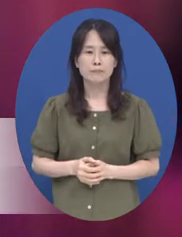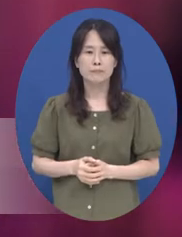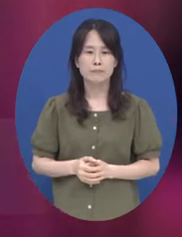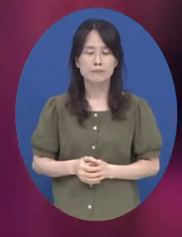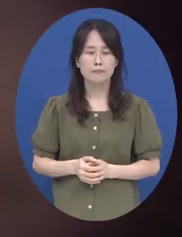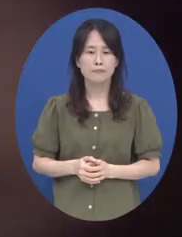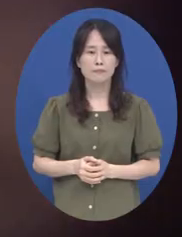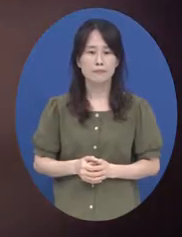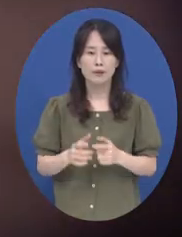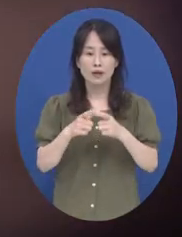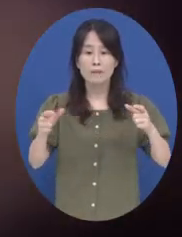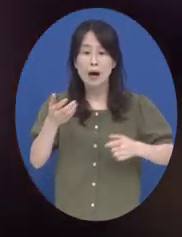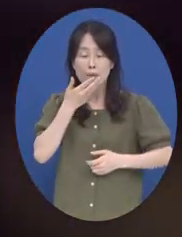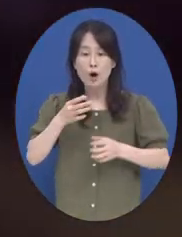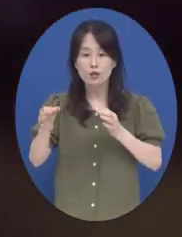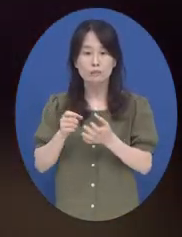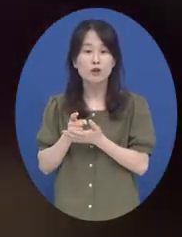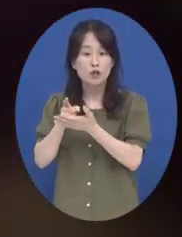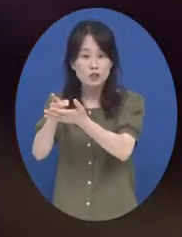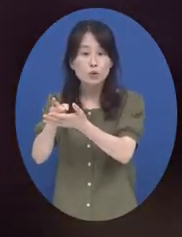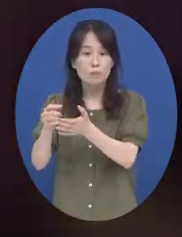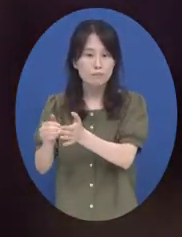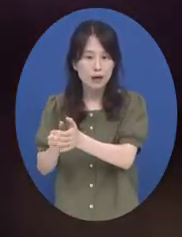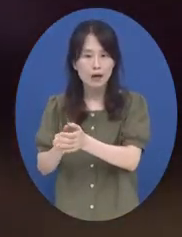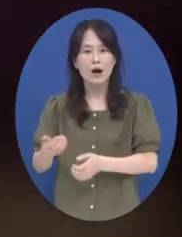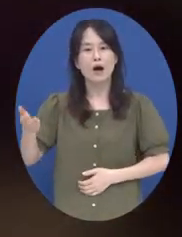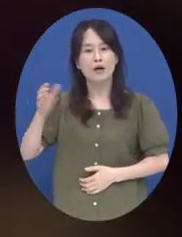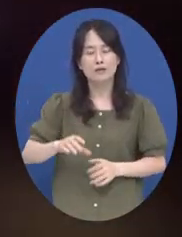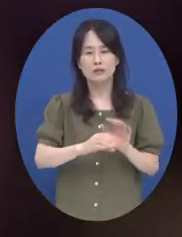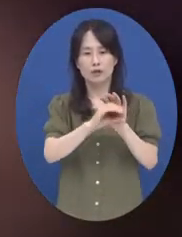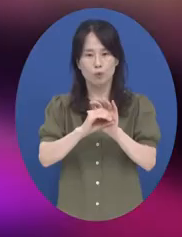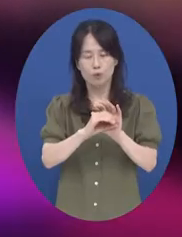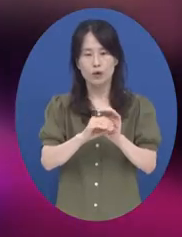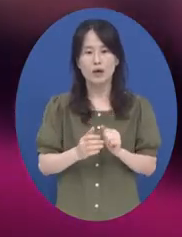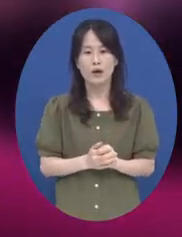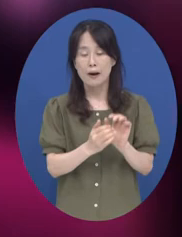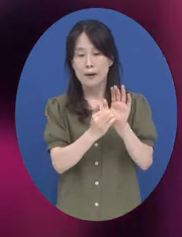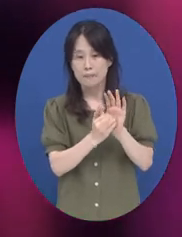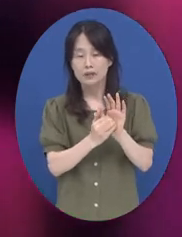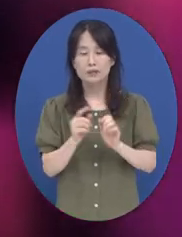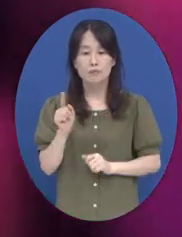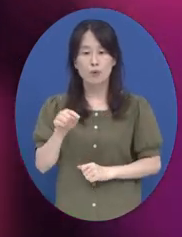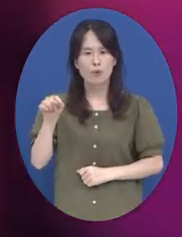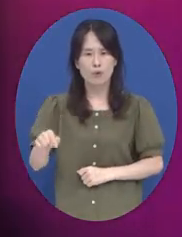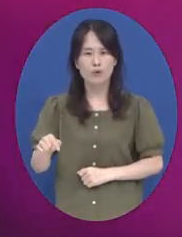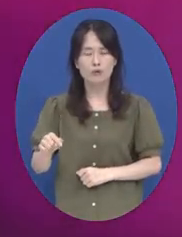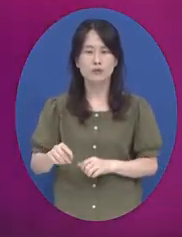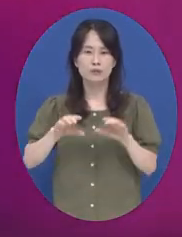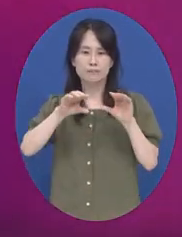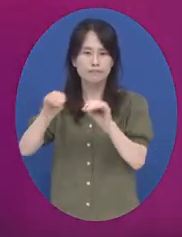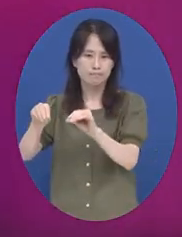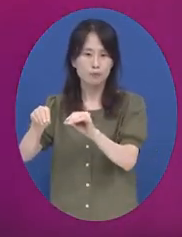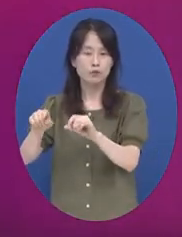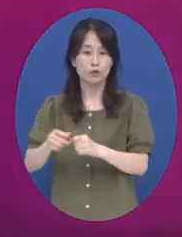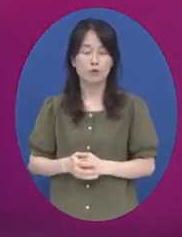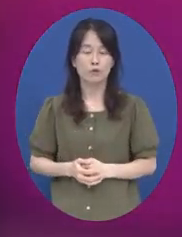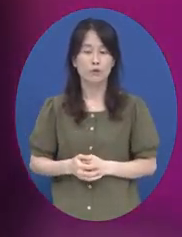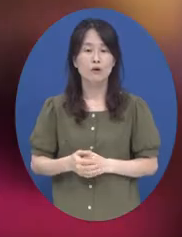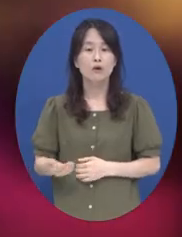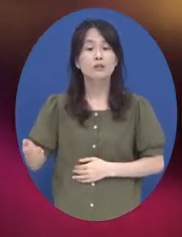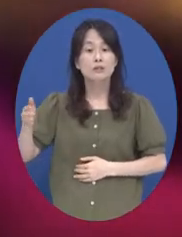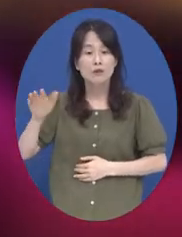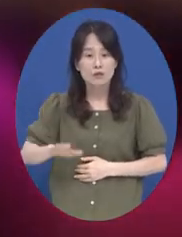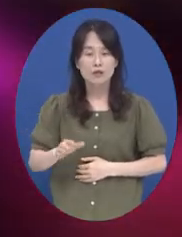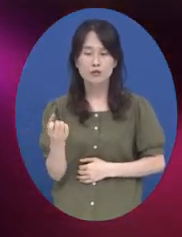접근 나왔습니다. 일반 음식점으로 신고돼 있어도 코로나19 방역상 홀덤펍은 집합금지 시설로